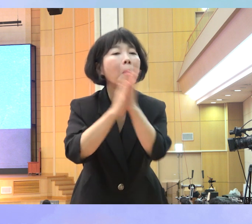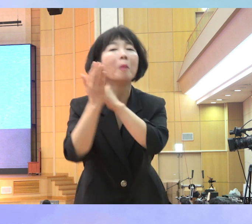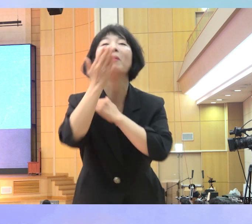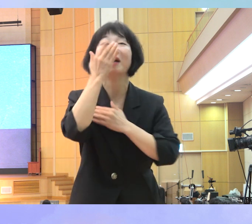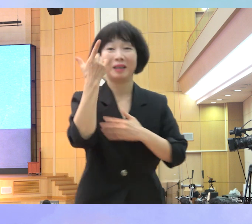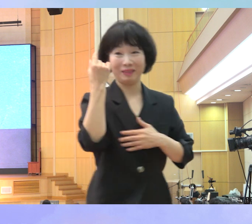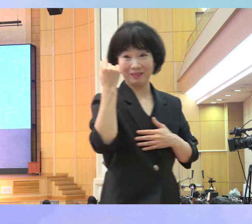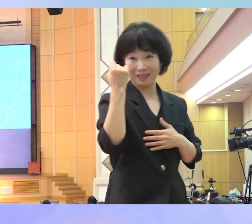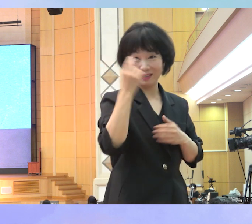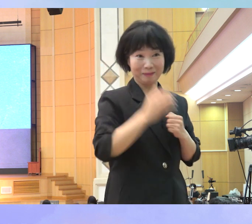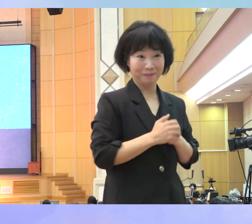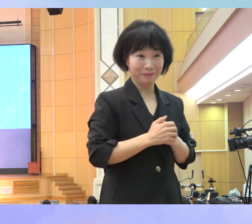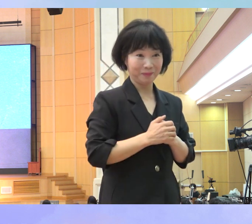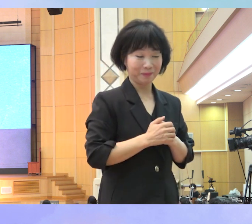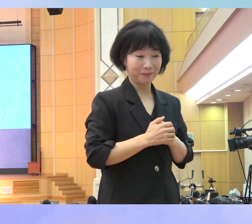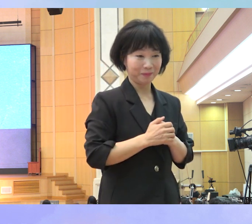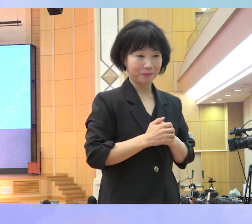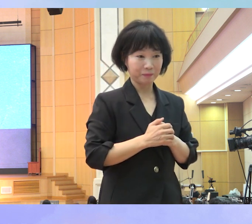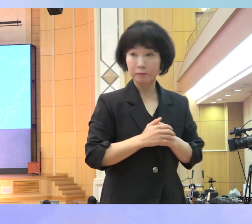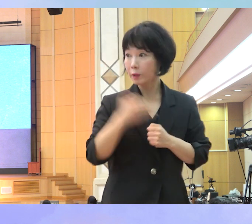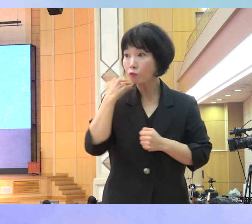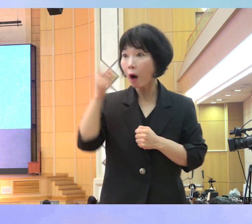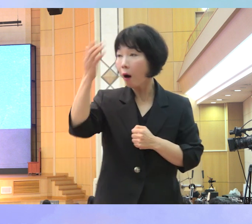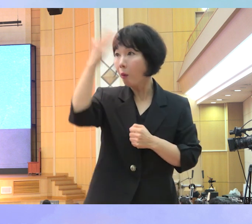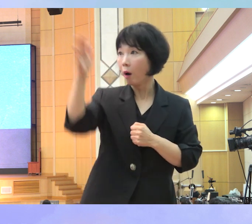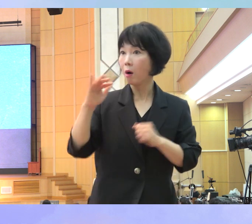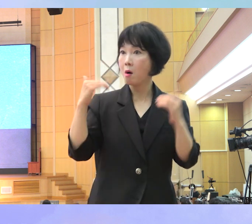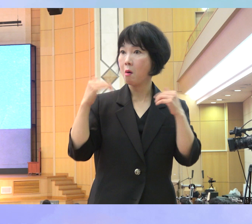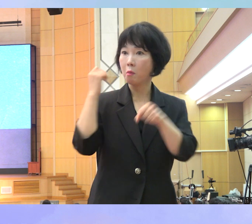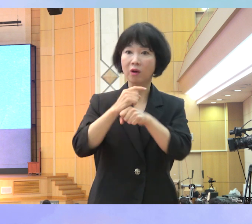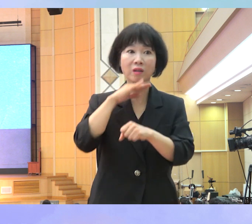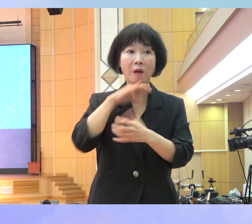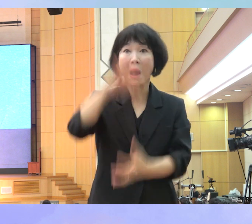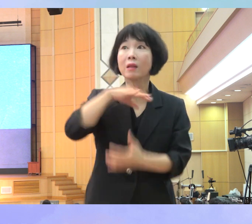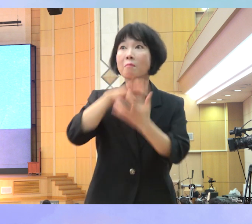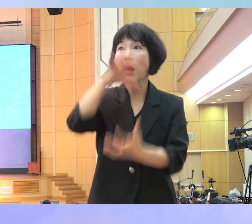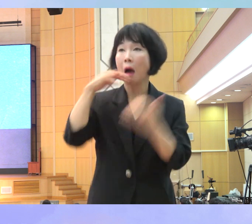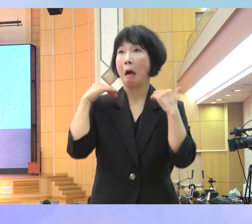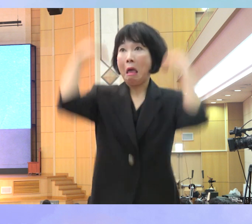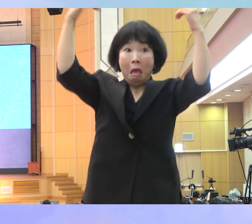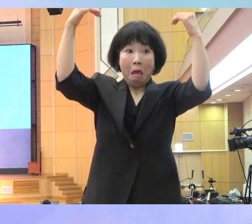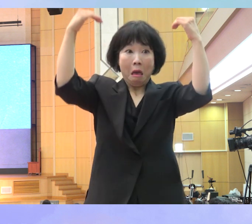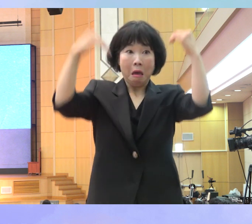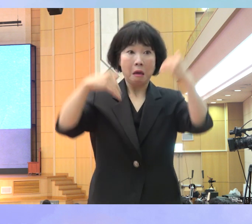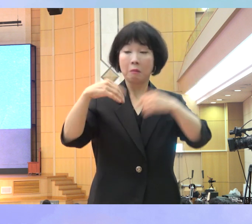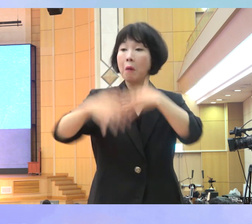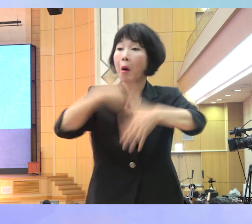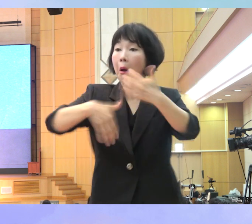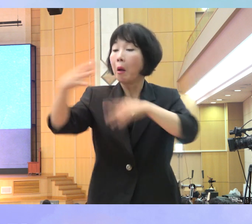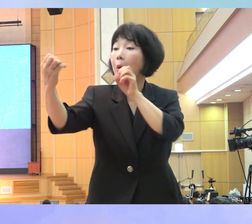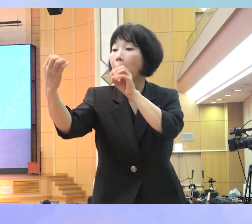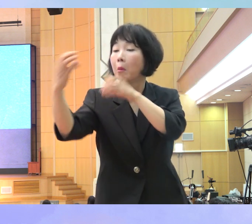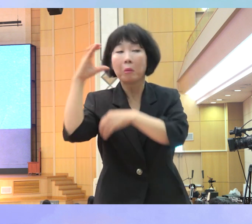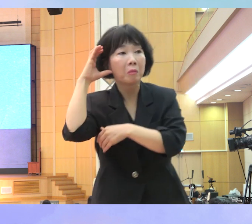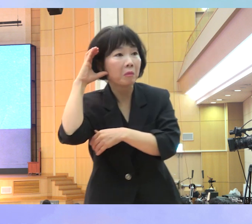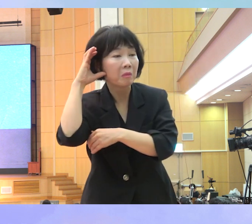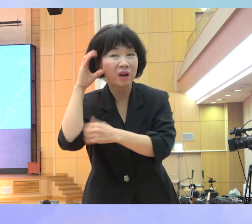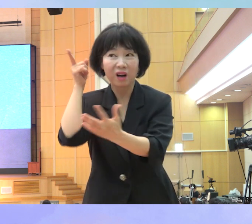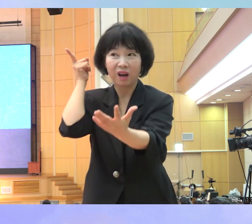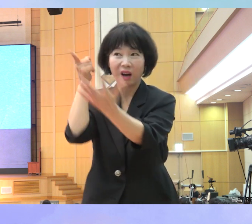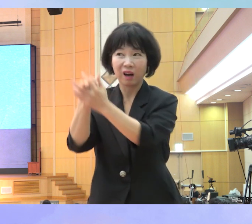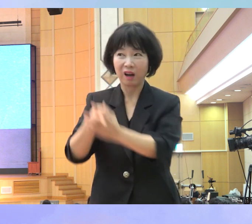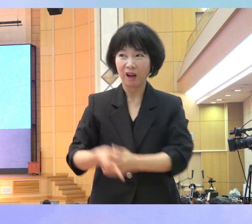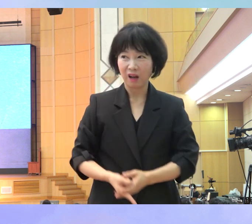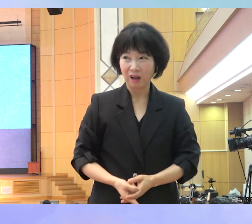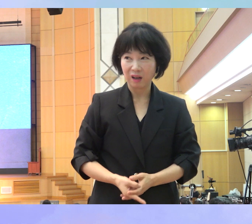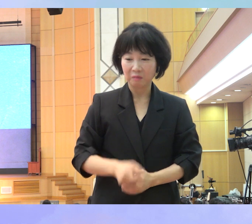많이 들었음에도 불구하고 성숙한 언어를 사용하는 것이 아니라 어린아이 같이 또 말을 한단 말이에요. 그래서 우리는 그런 사람들 보고